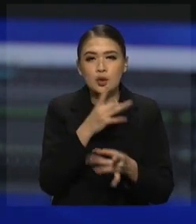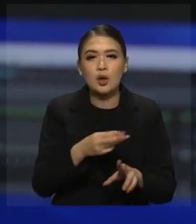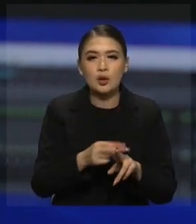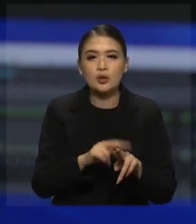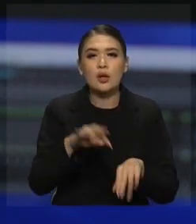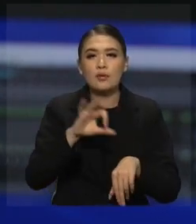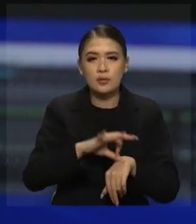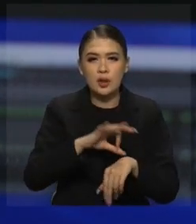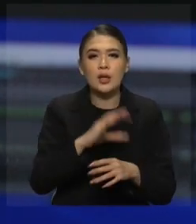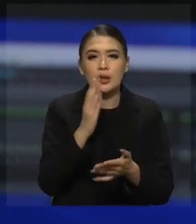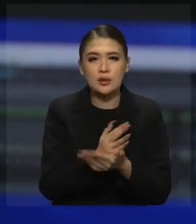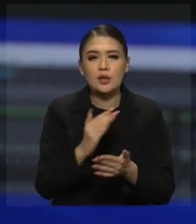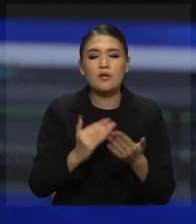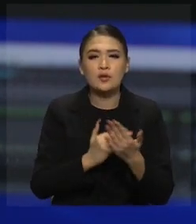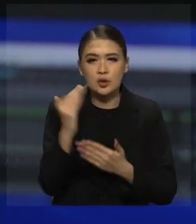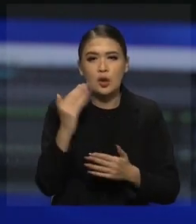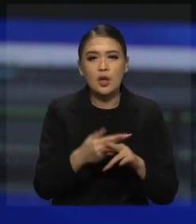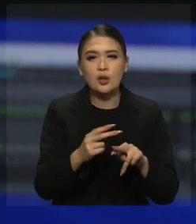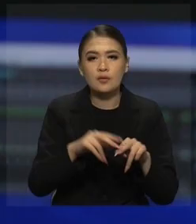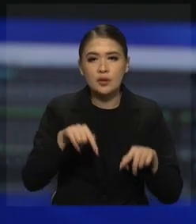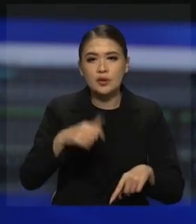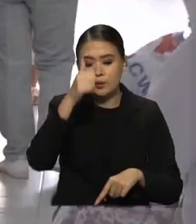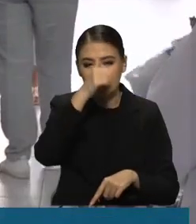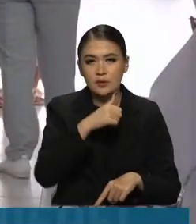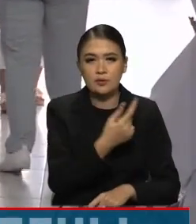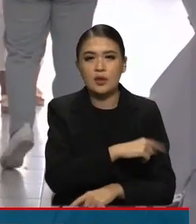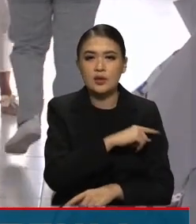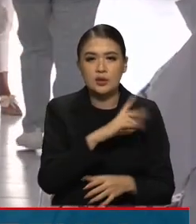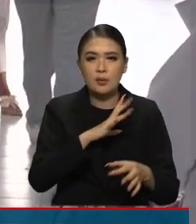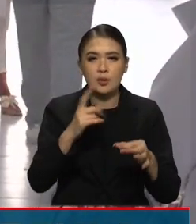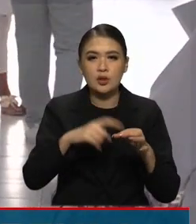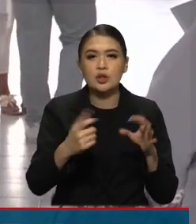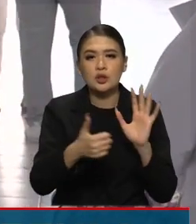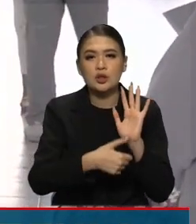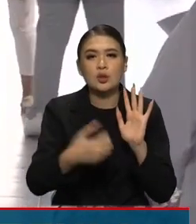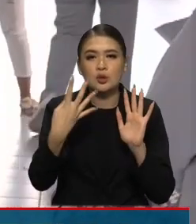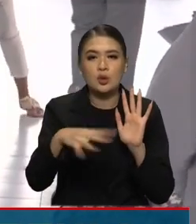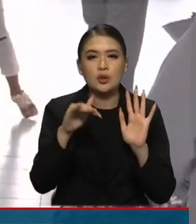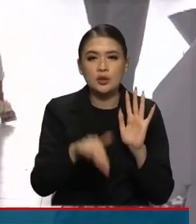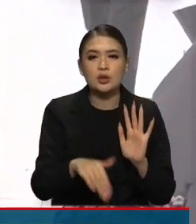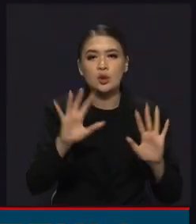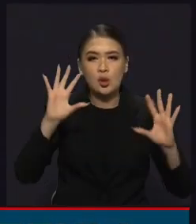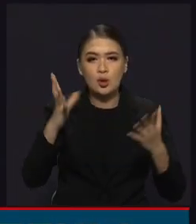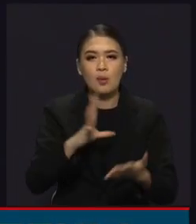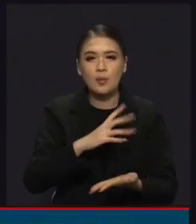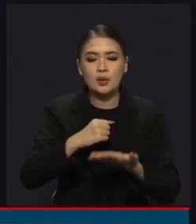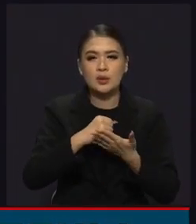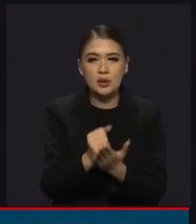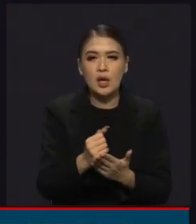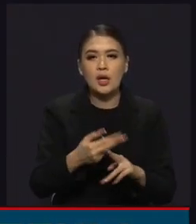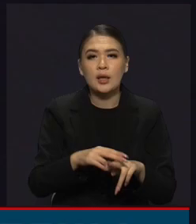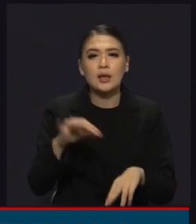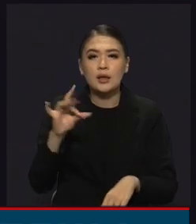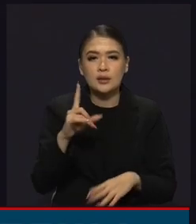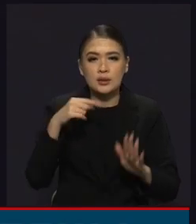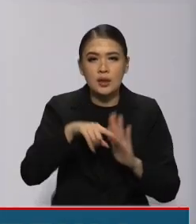подхвативших вирус остается высоким. В этом месяце врачи зарегистрировали почти 640 тысяч случаев с подтвержденным диагнозом.